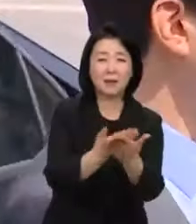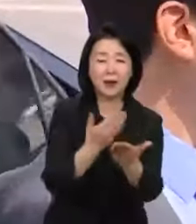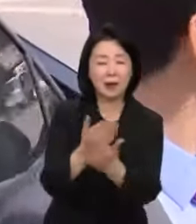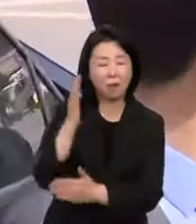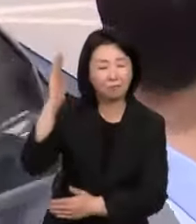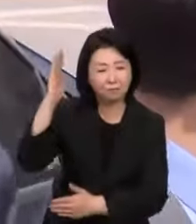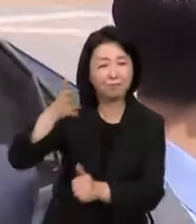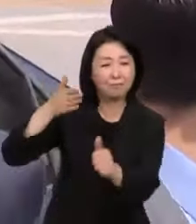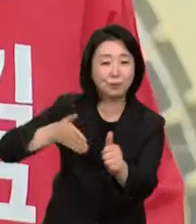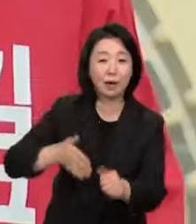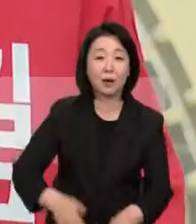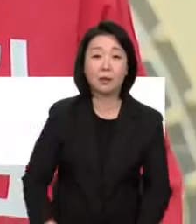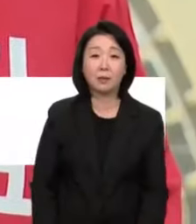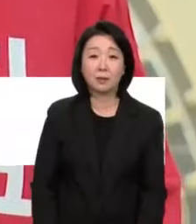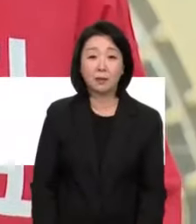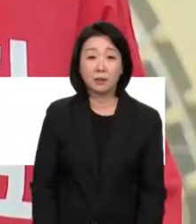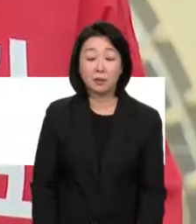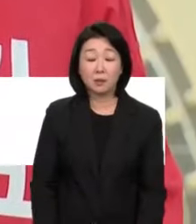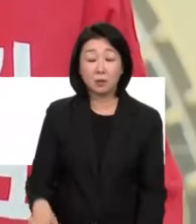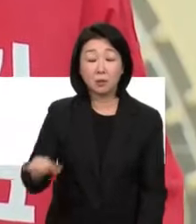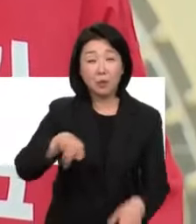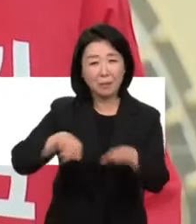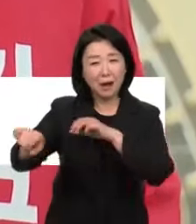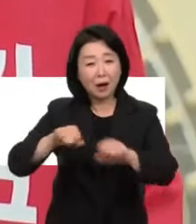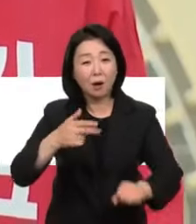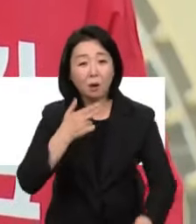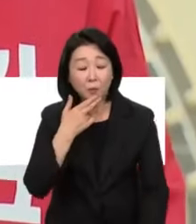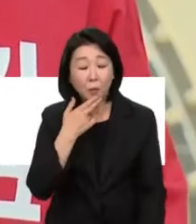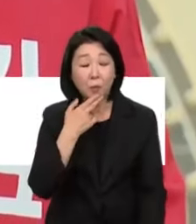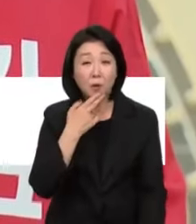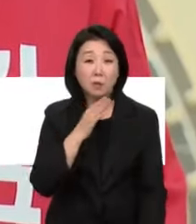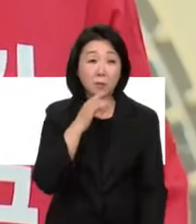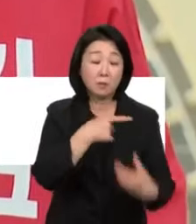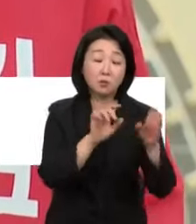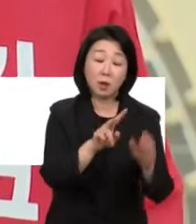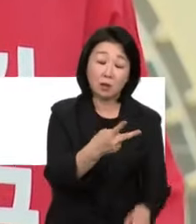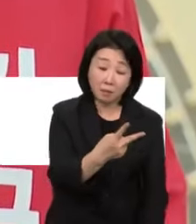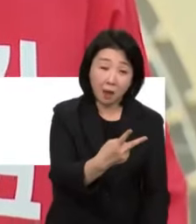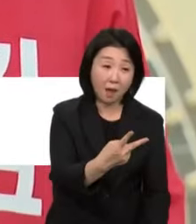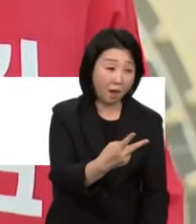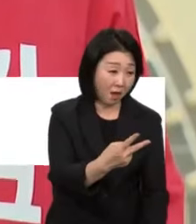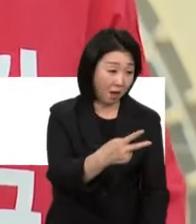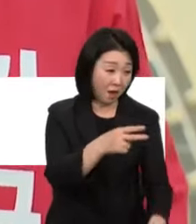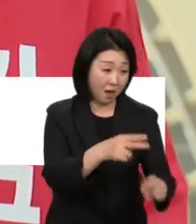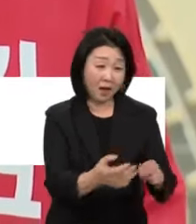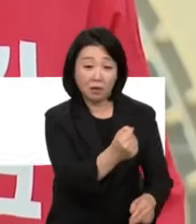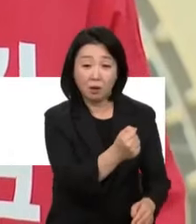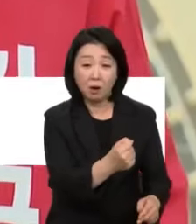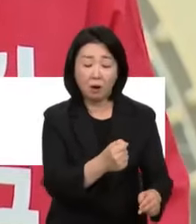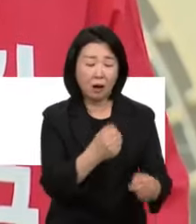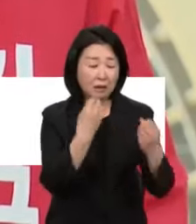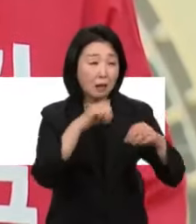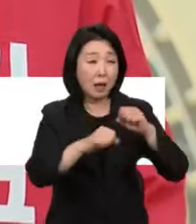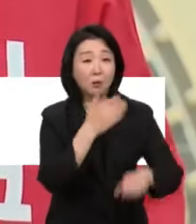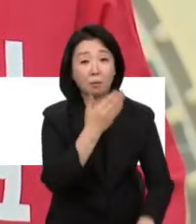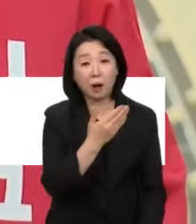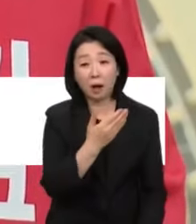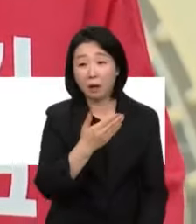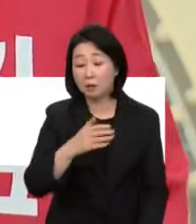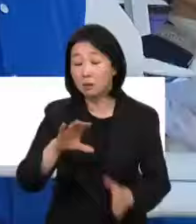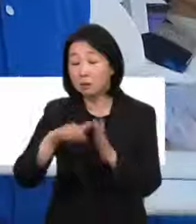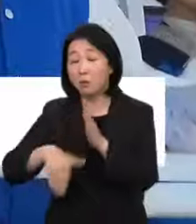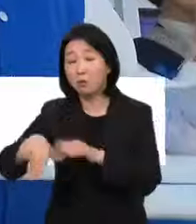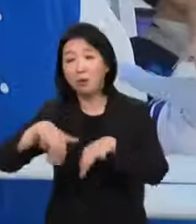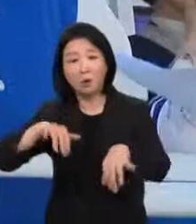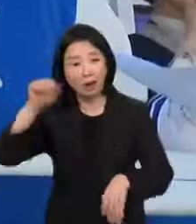이유입니다. 지금 우리가 나서지 않으면 진짜 이 사람들이 200석 가지고 이상한 짓 다 할 때 그럼 우리는 그때 거리에 나서야